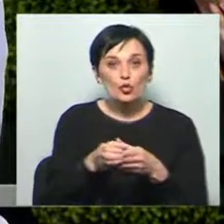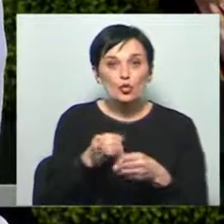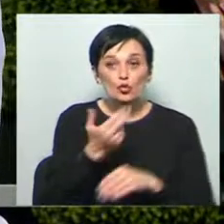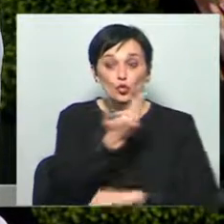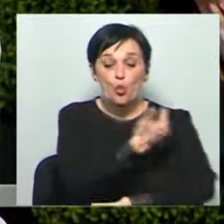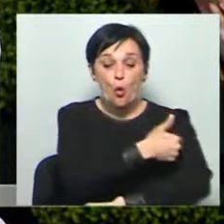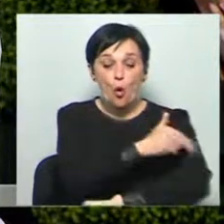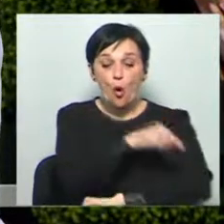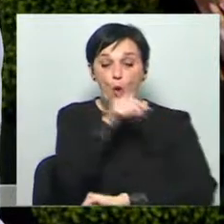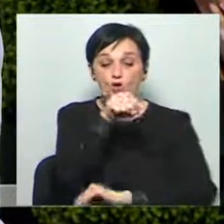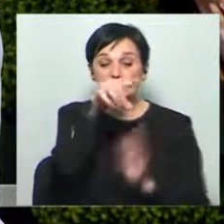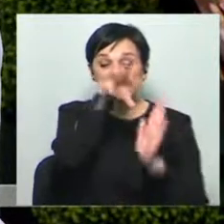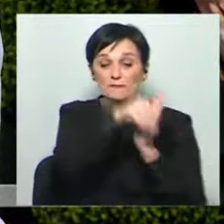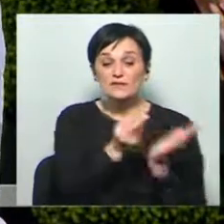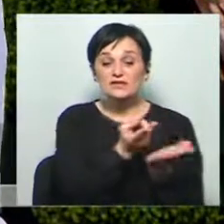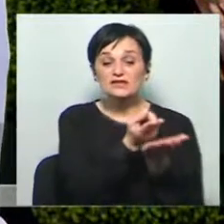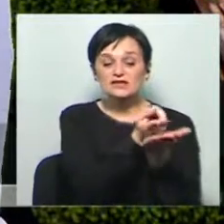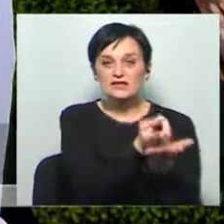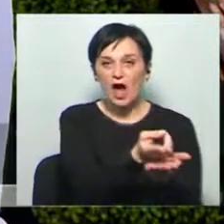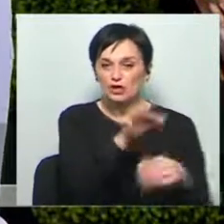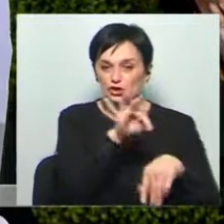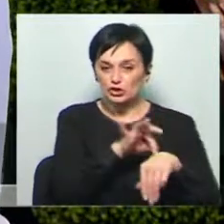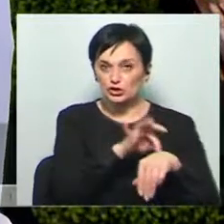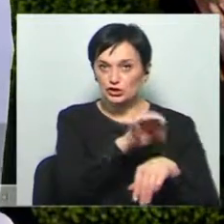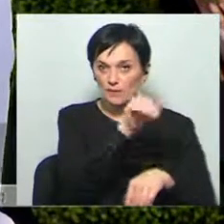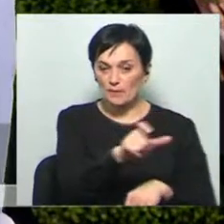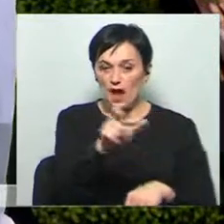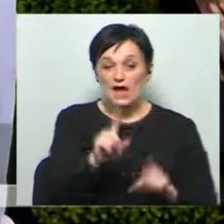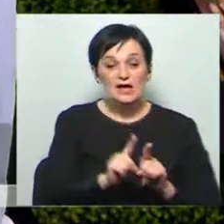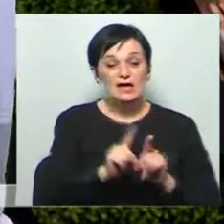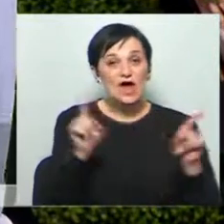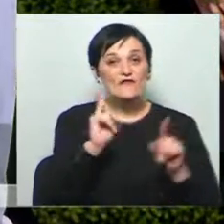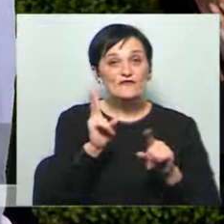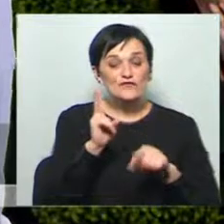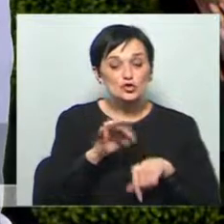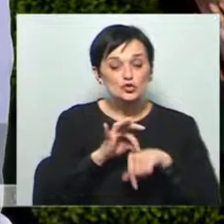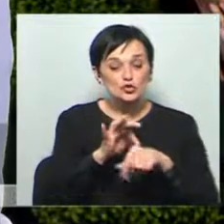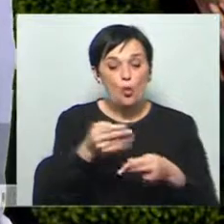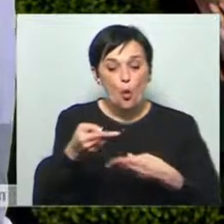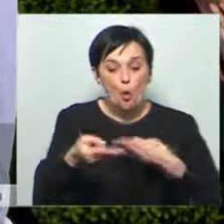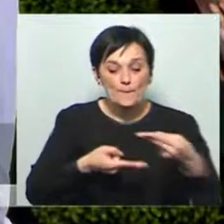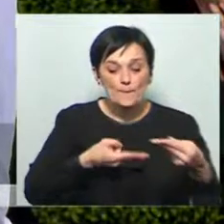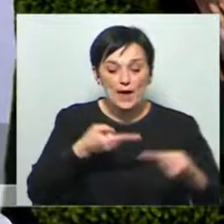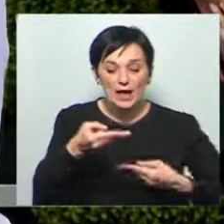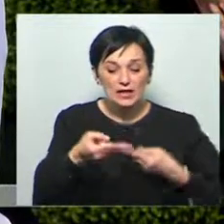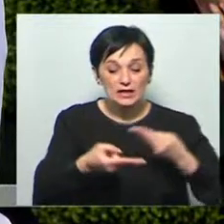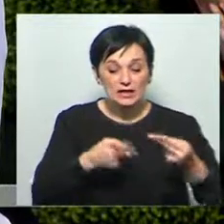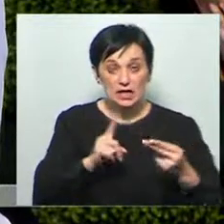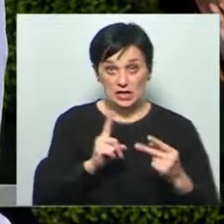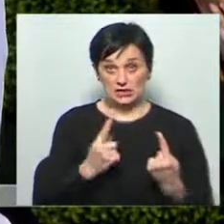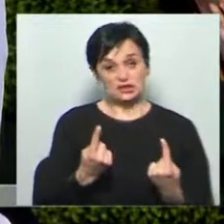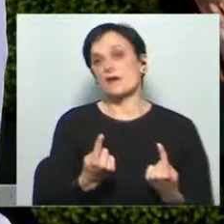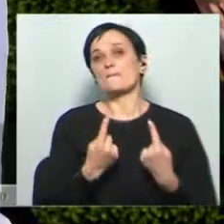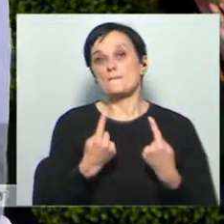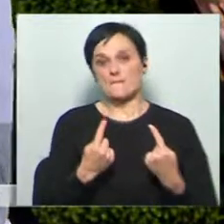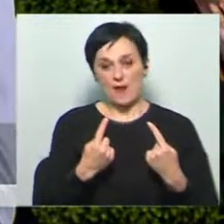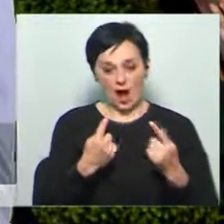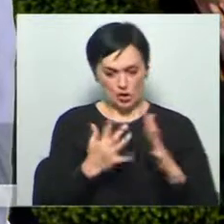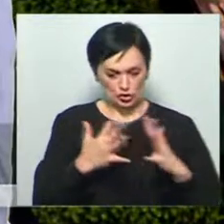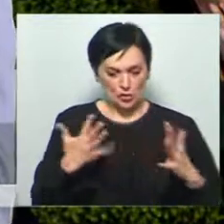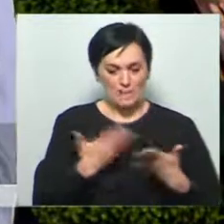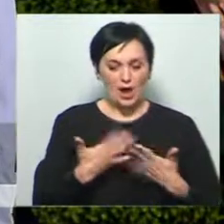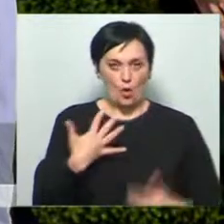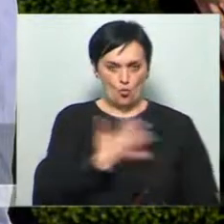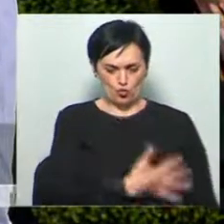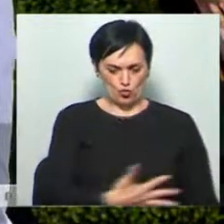სტაციონარში ან ჰოსპიტალში მოთავსებული პაციენტები და განსაკუთრებით ისინი, ვისაც უტარდებათ ოპერაციული ჩარევა. რაც უფრო მასშტაბურია ოპერაციული ჩარევა, მაგალითად